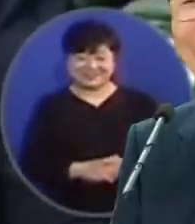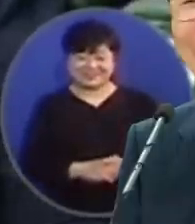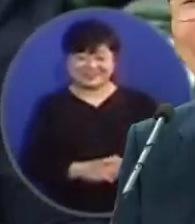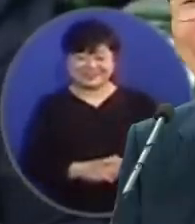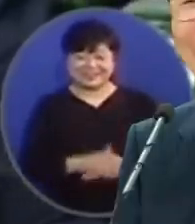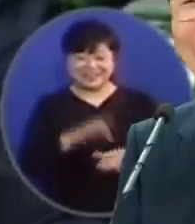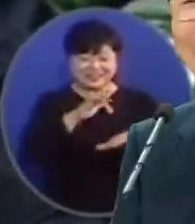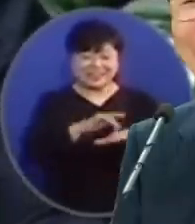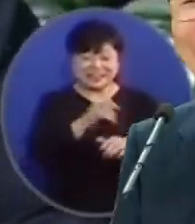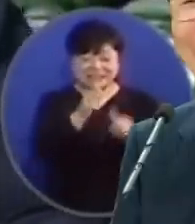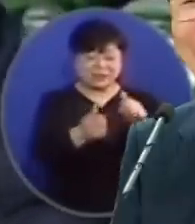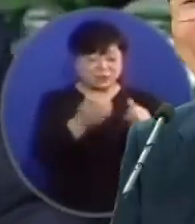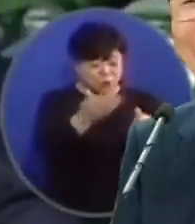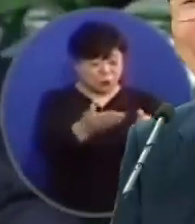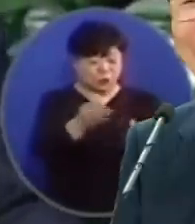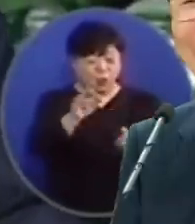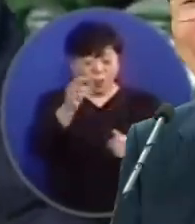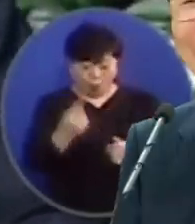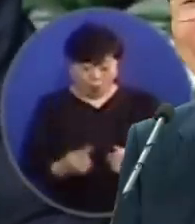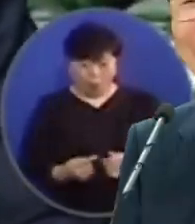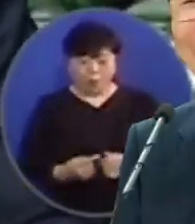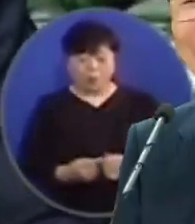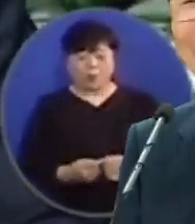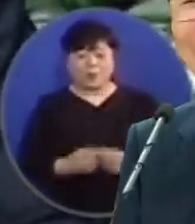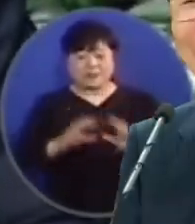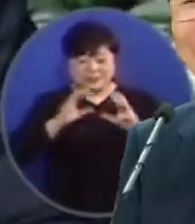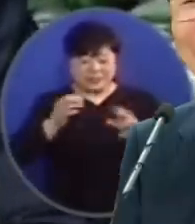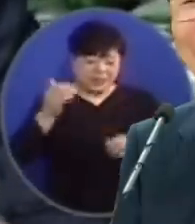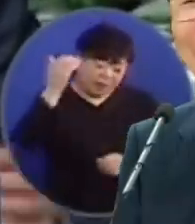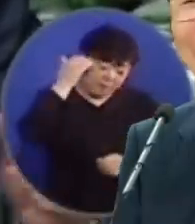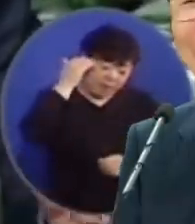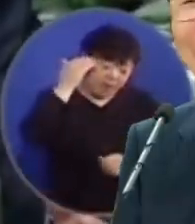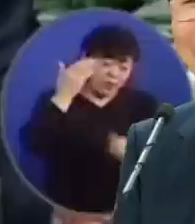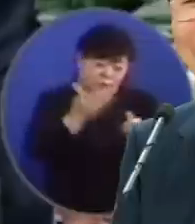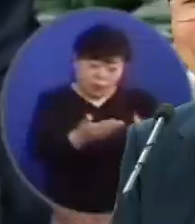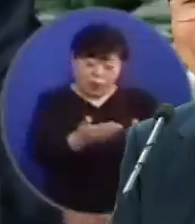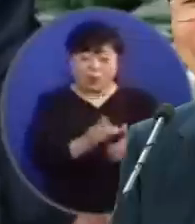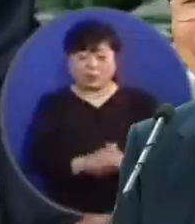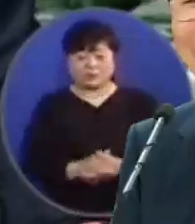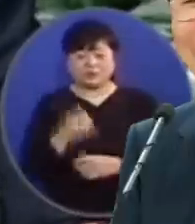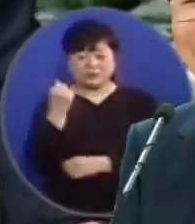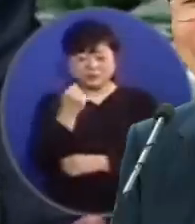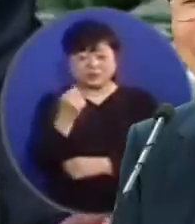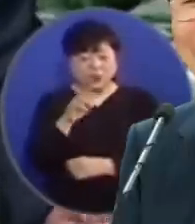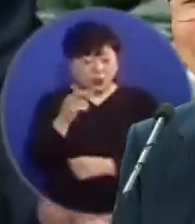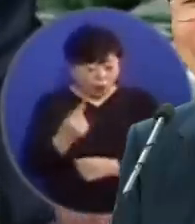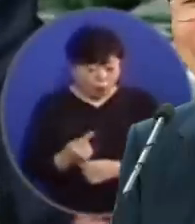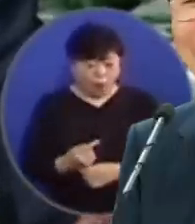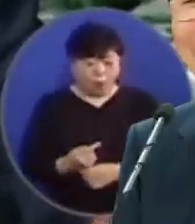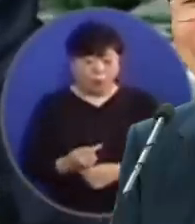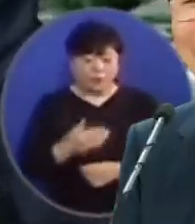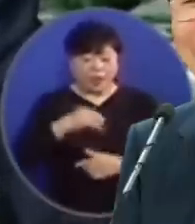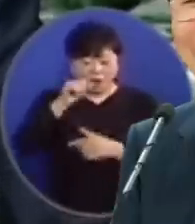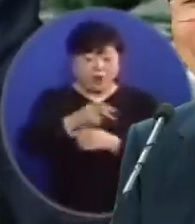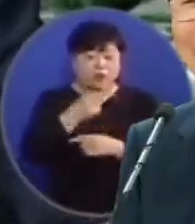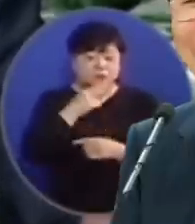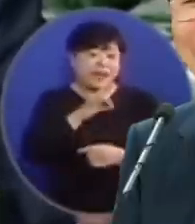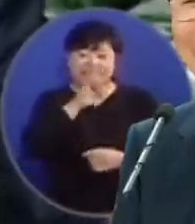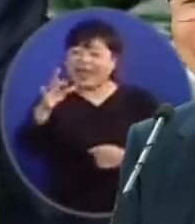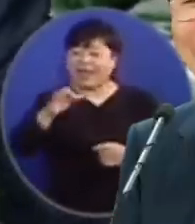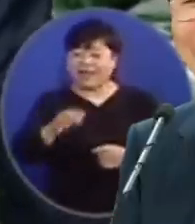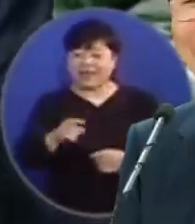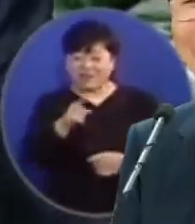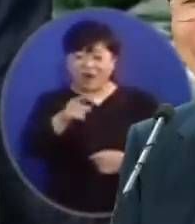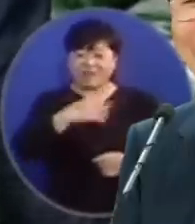아무리 사탄이 너를 시험해도 아무리 세상의 권세가 너를 자꾸 흔들어도 내 허락 없이는 안 된다. 너는